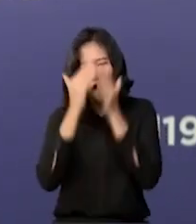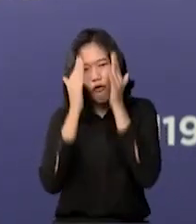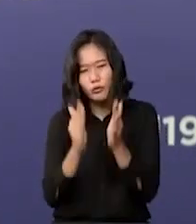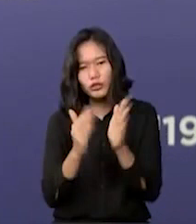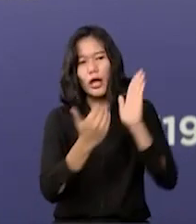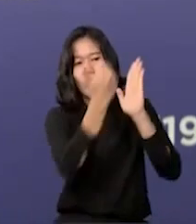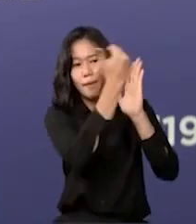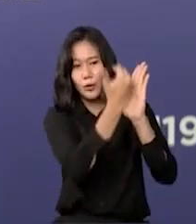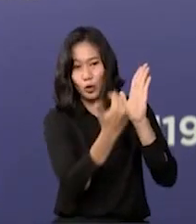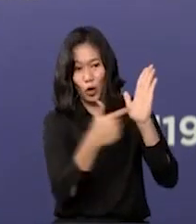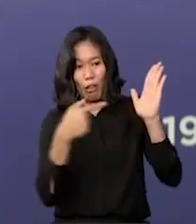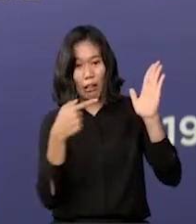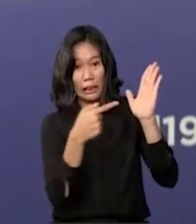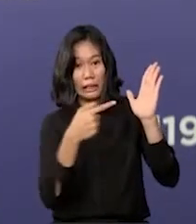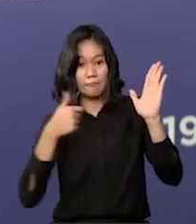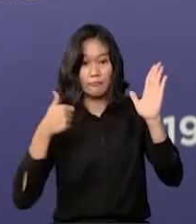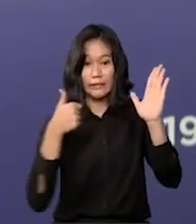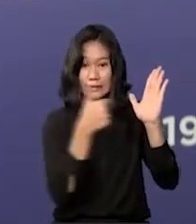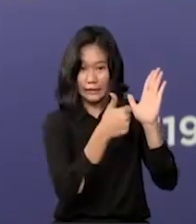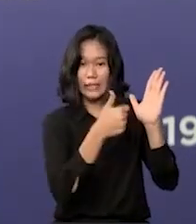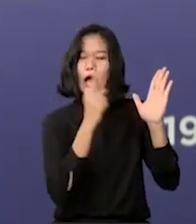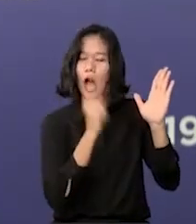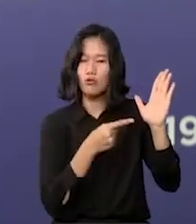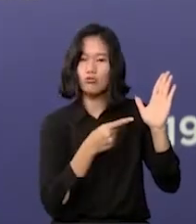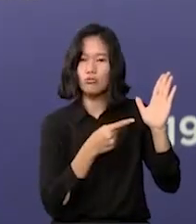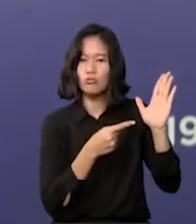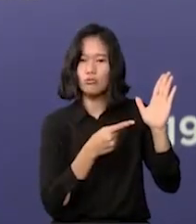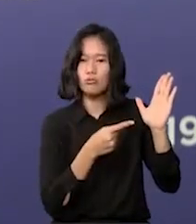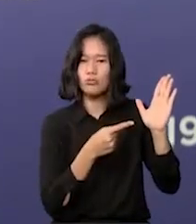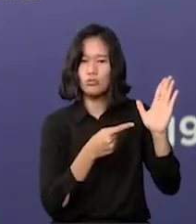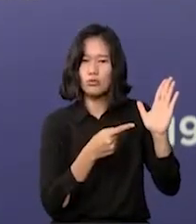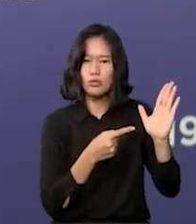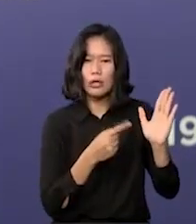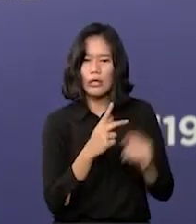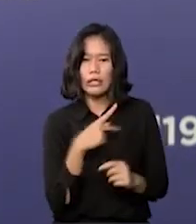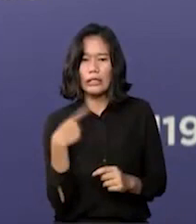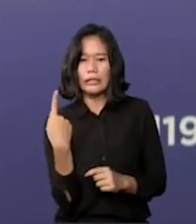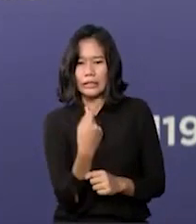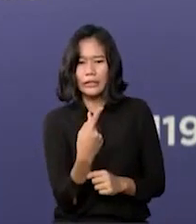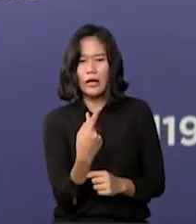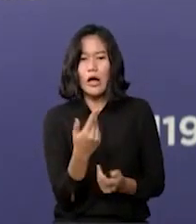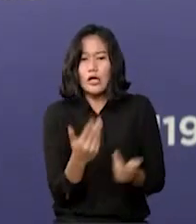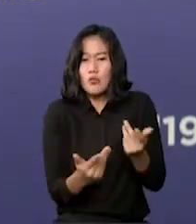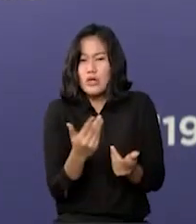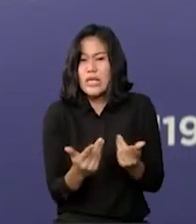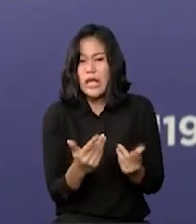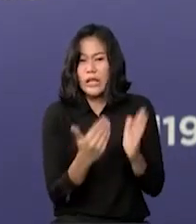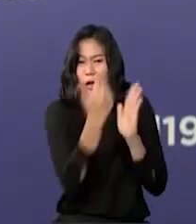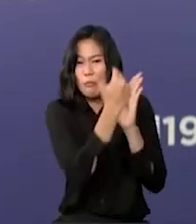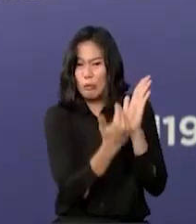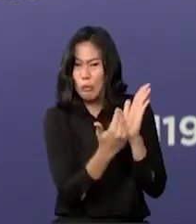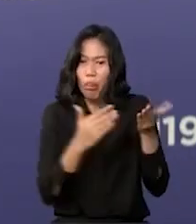bahwa protokol kesehatan menjadi berpotensi untuk tidak bisa dilaksanakan dengan baik